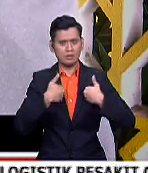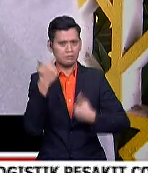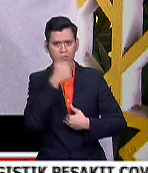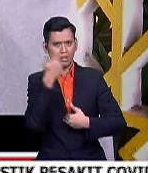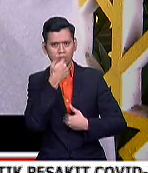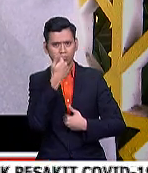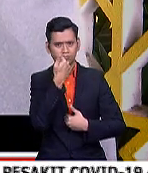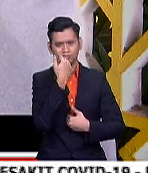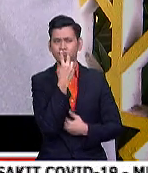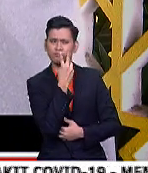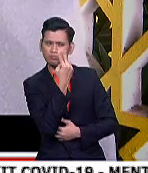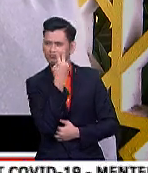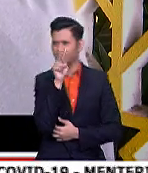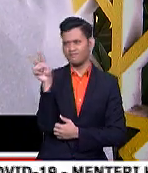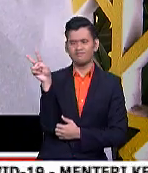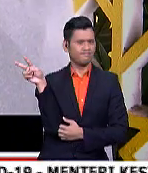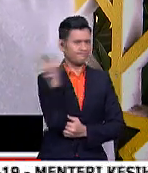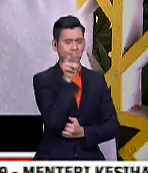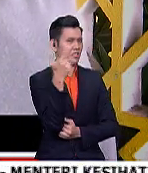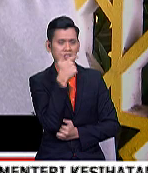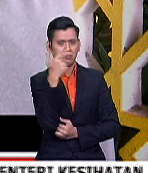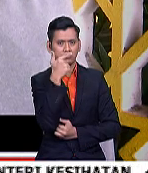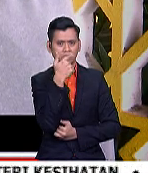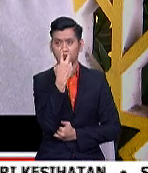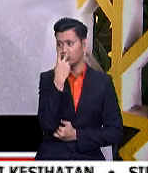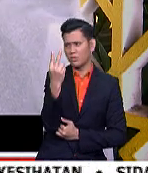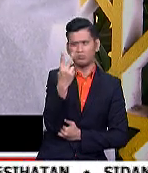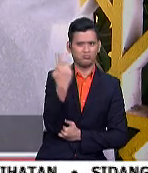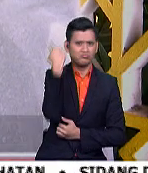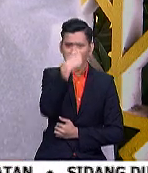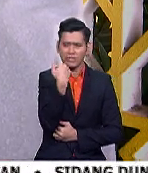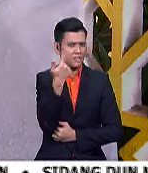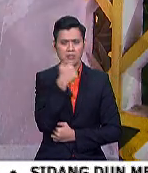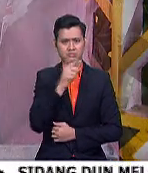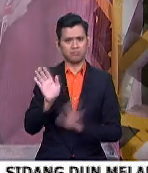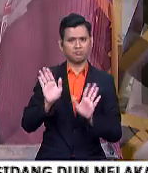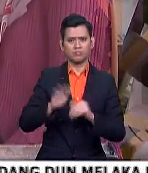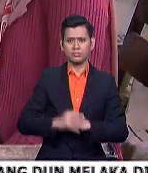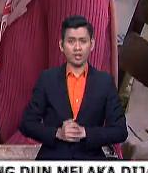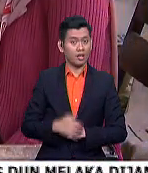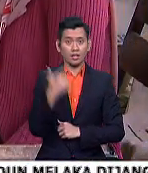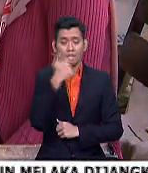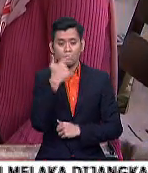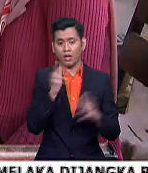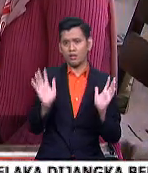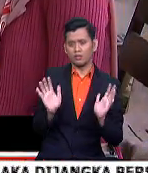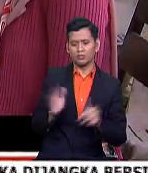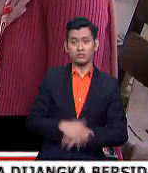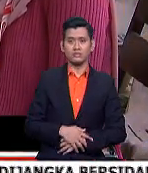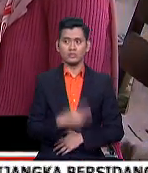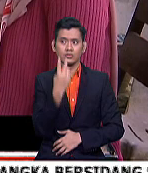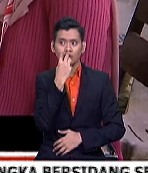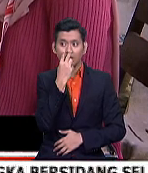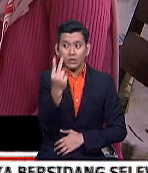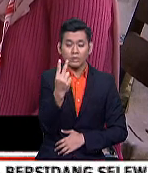macam pulau tu. Buat anak habis sekolah pun tak mau kawan-kawan. Cuma nak sembang dengan dia. Tengok kita pun macam ada penyakit je lah